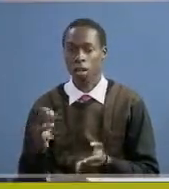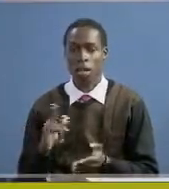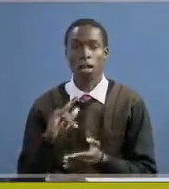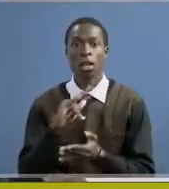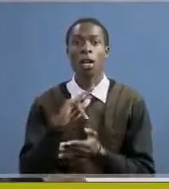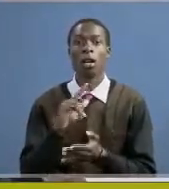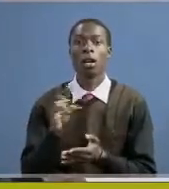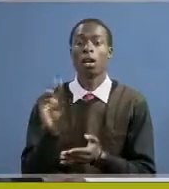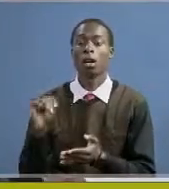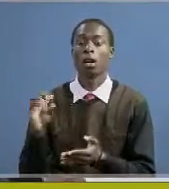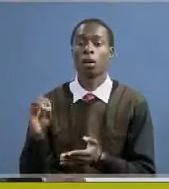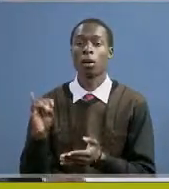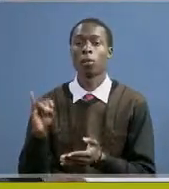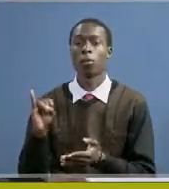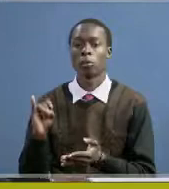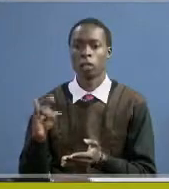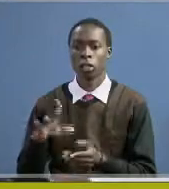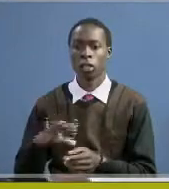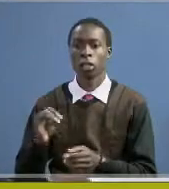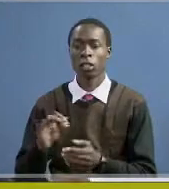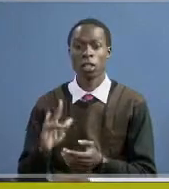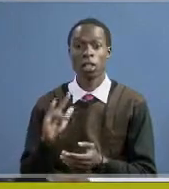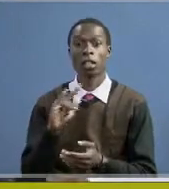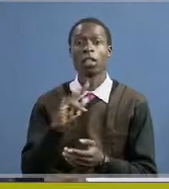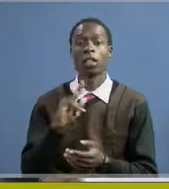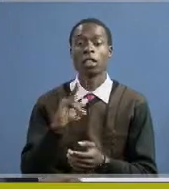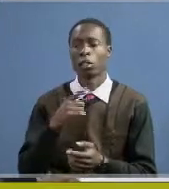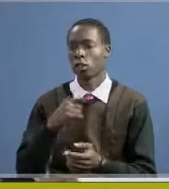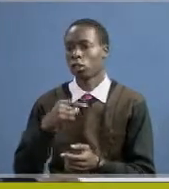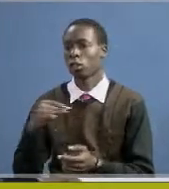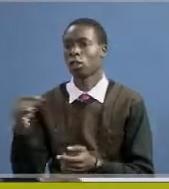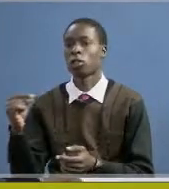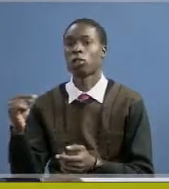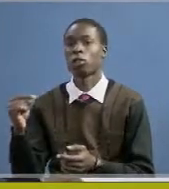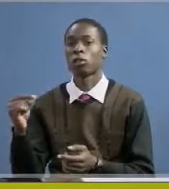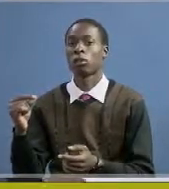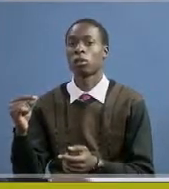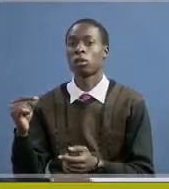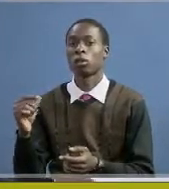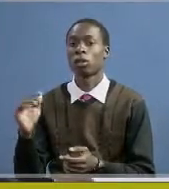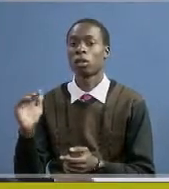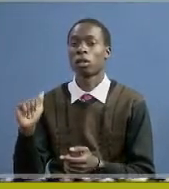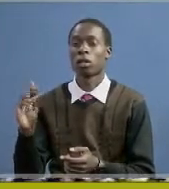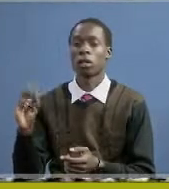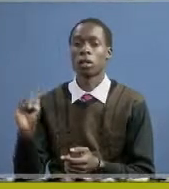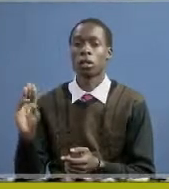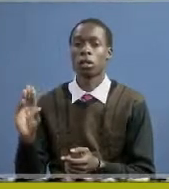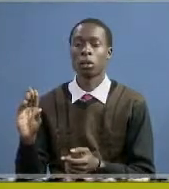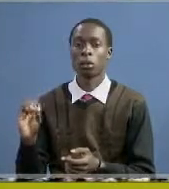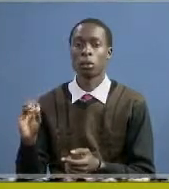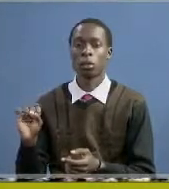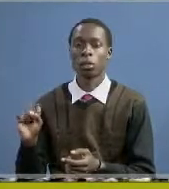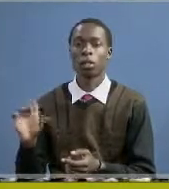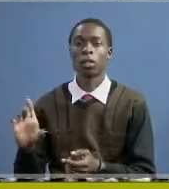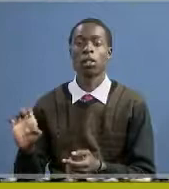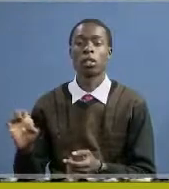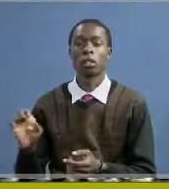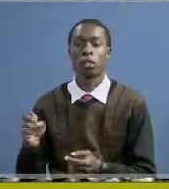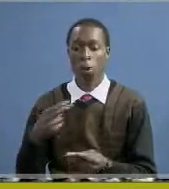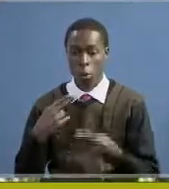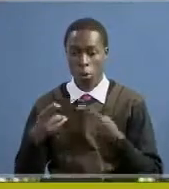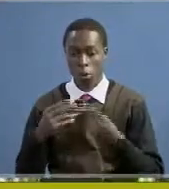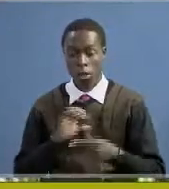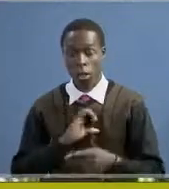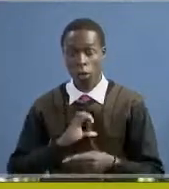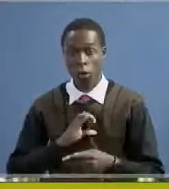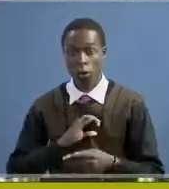Moi, waabiri ndege waende wakatembee mbuga ya wanyama ya Amboseli. Wamiliki wa mikahawa na